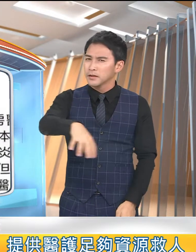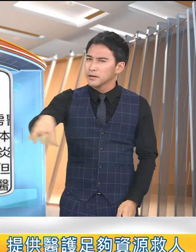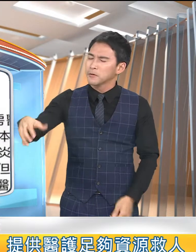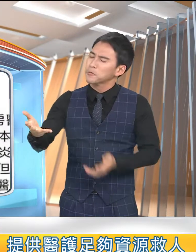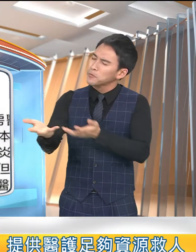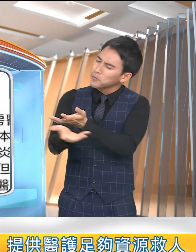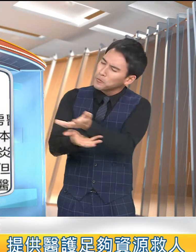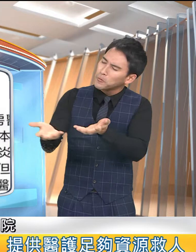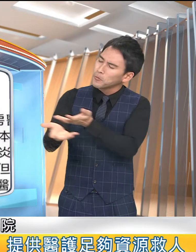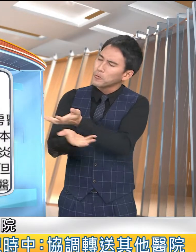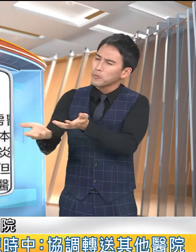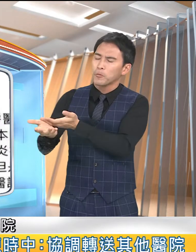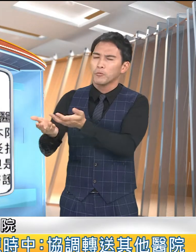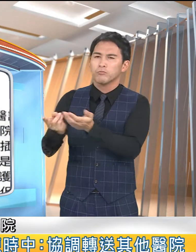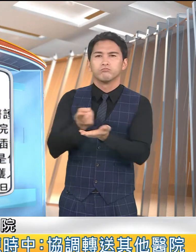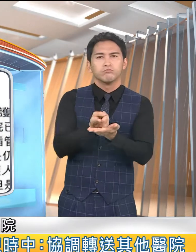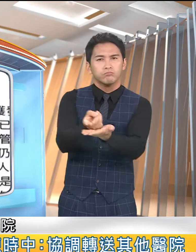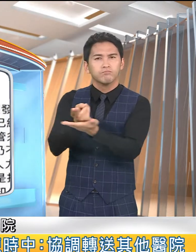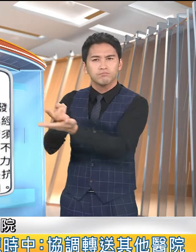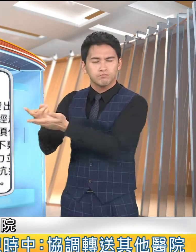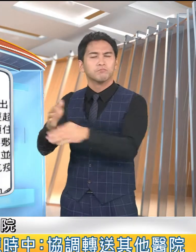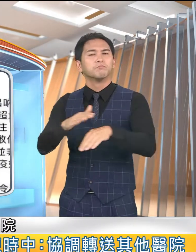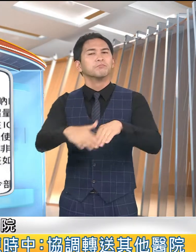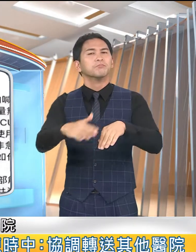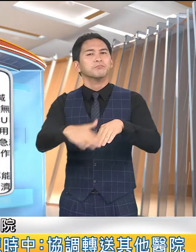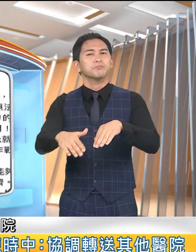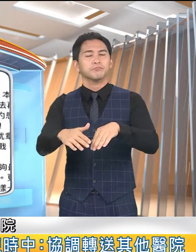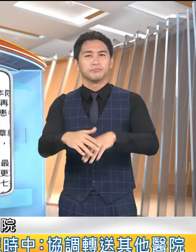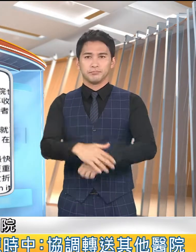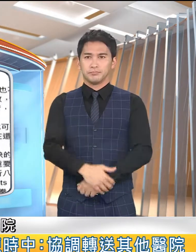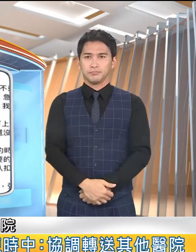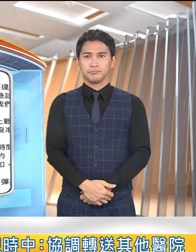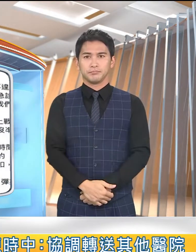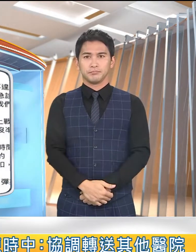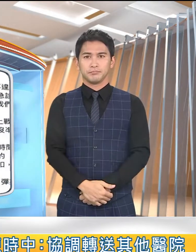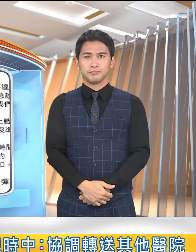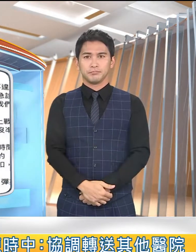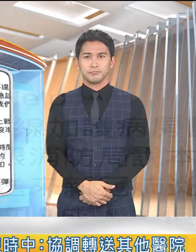指挥官陈时中表示，会协调送往其他的医院。